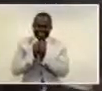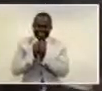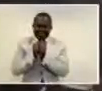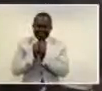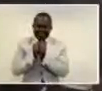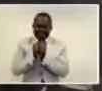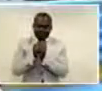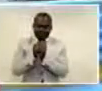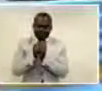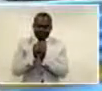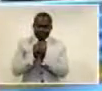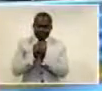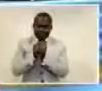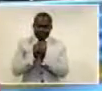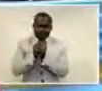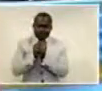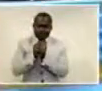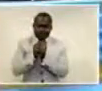Giravuba.